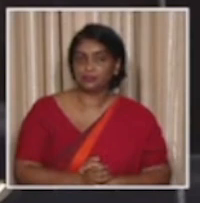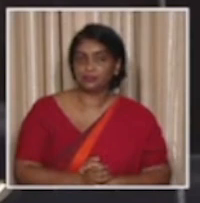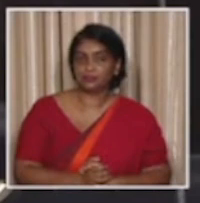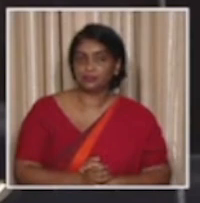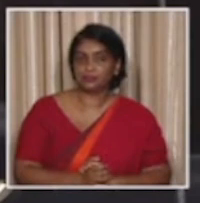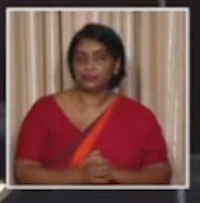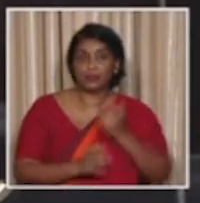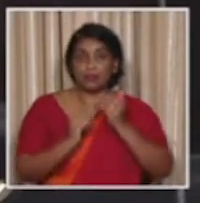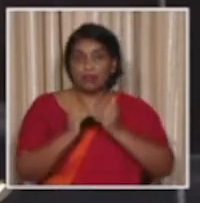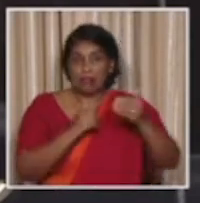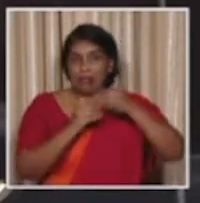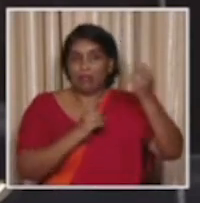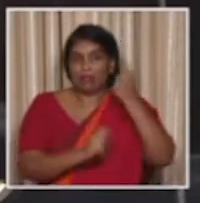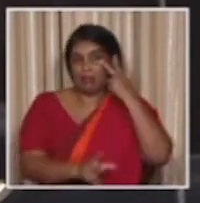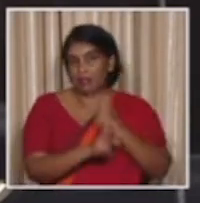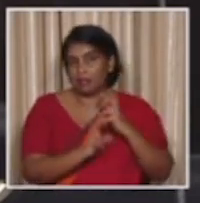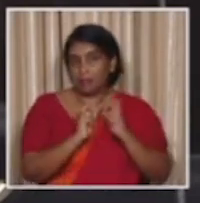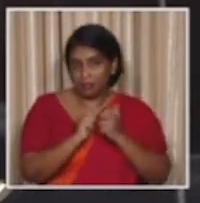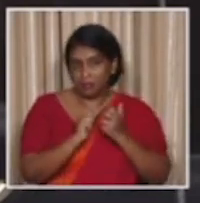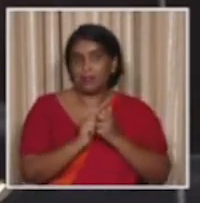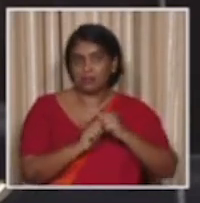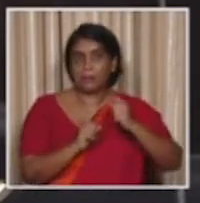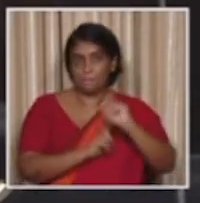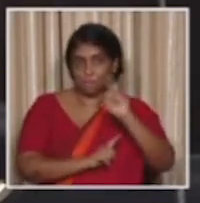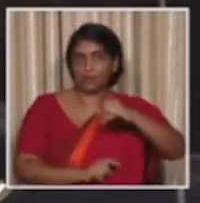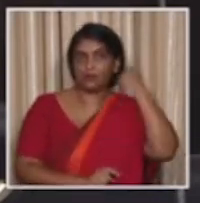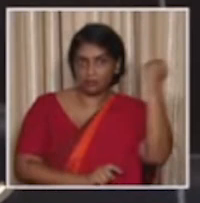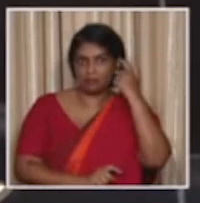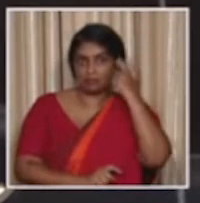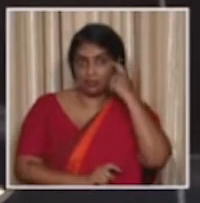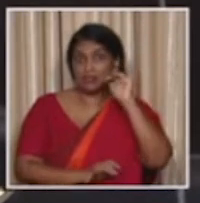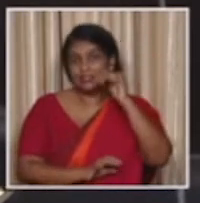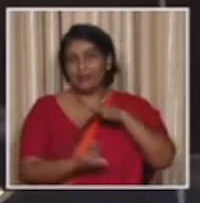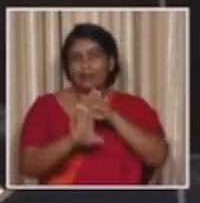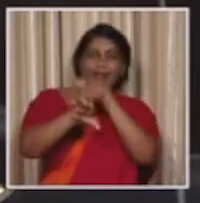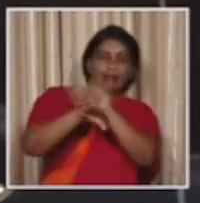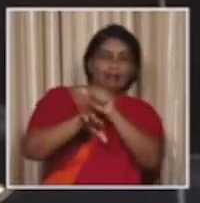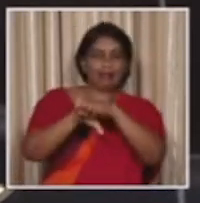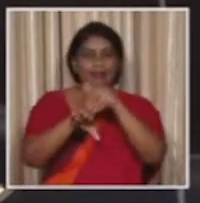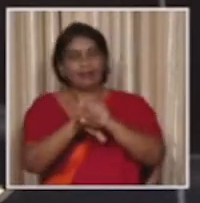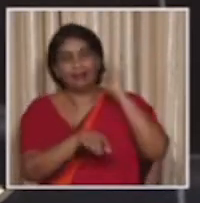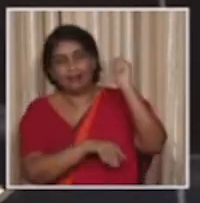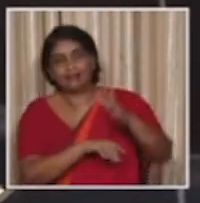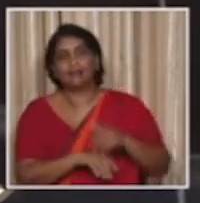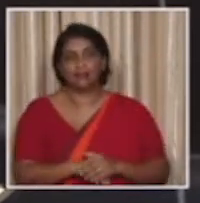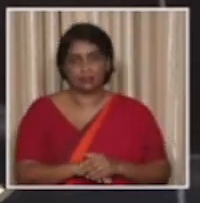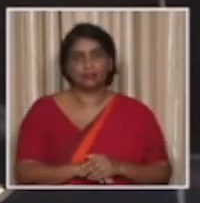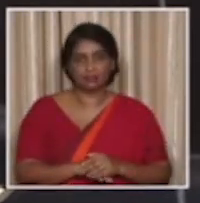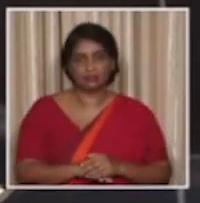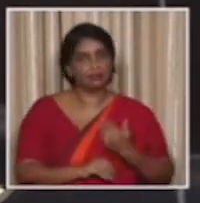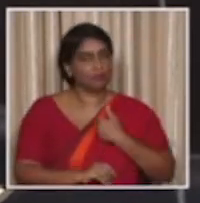එන්න යන ආර්ථික අර්බුදය ගැන මේ පාර්ලිමේන්තුවේ කතාවක් කරා. සමහරු ඔහුට එකට සමච්චල් කරා. But I want to read